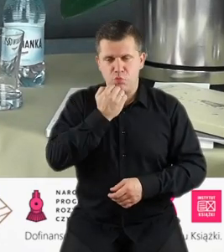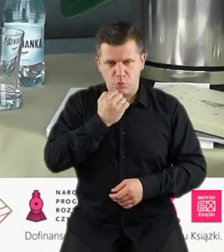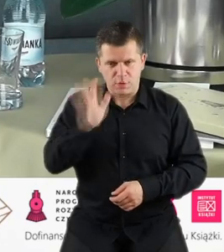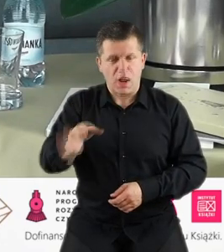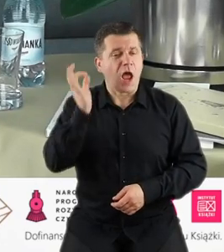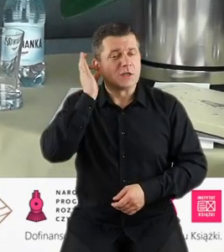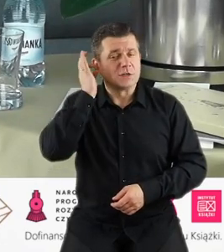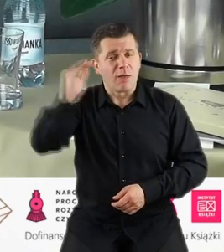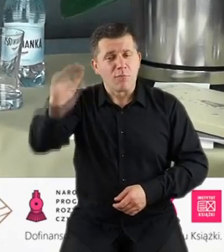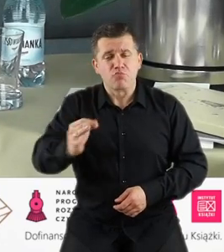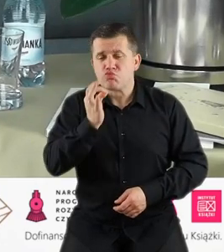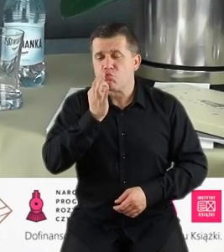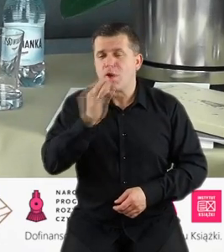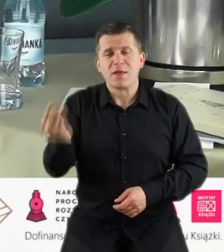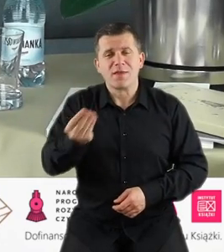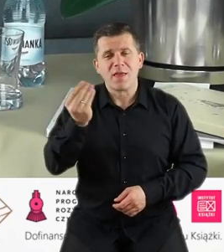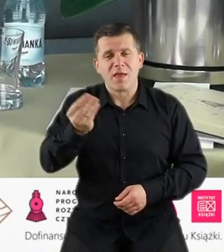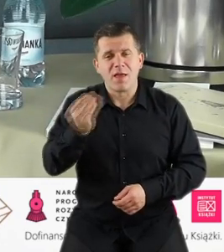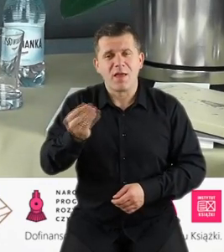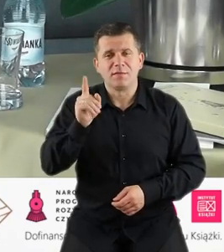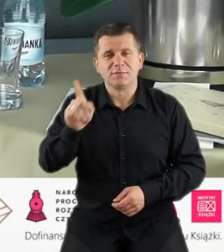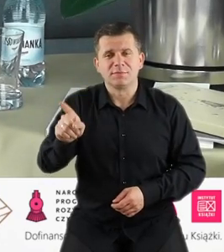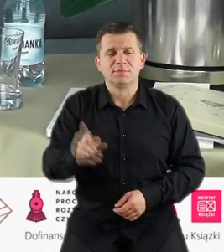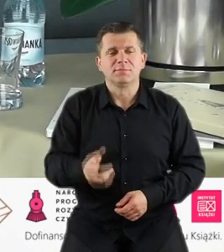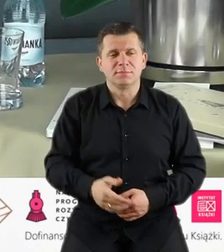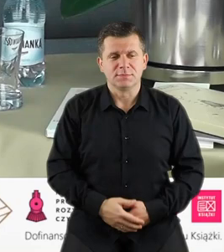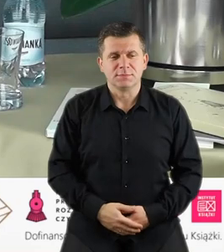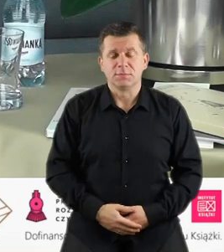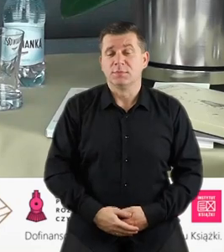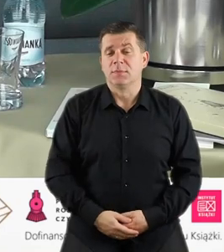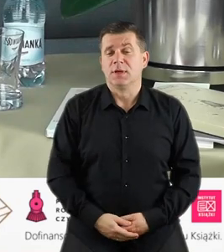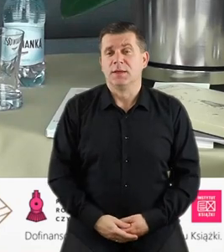Dziewczynki były jeszcze nieukształtowane, prawda? Właśnie troszkę nie miały tak. Swojej roli?